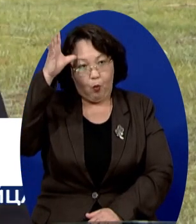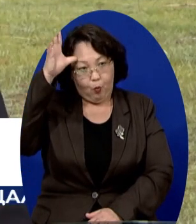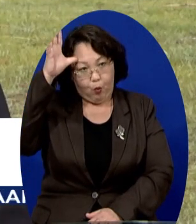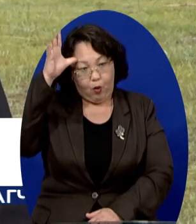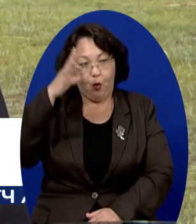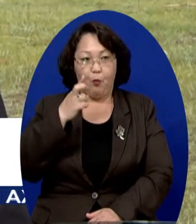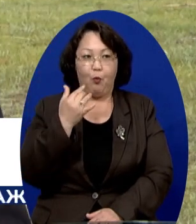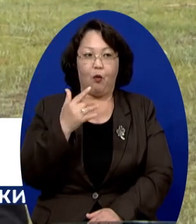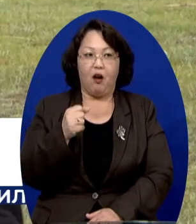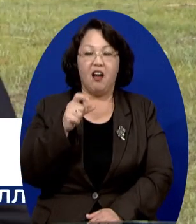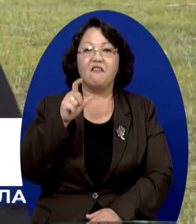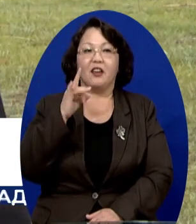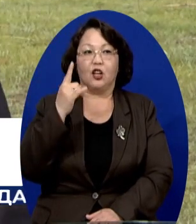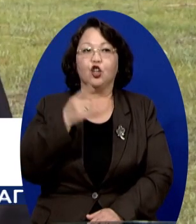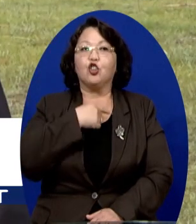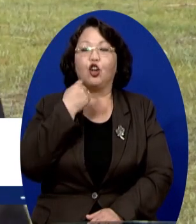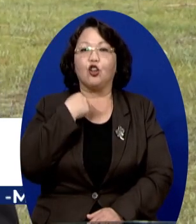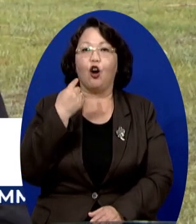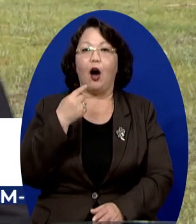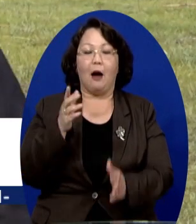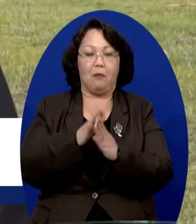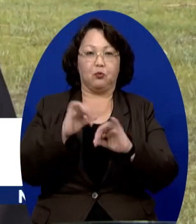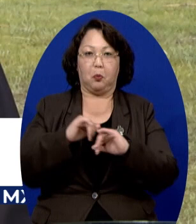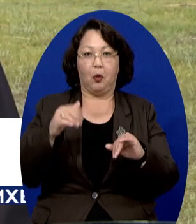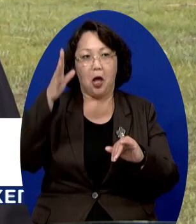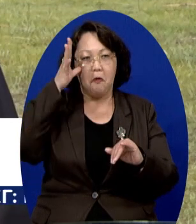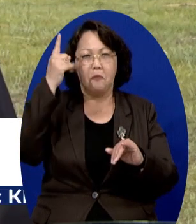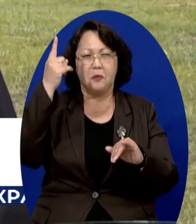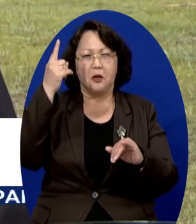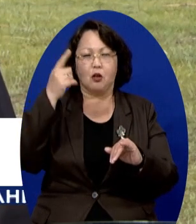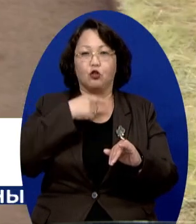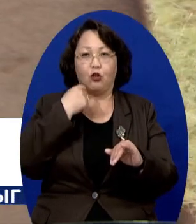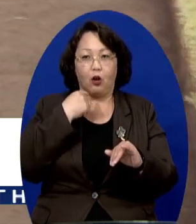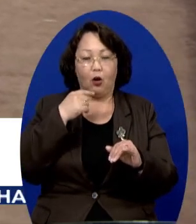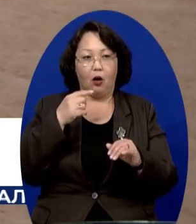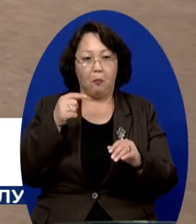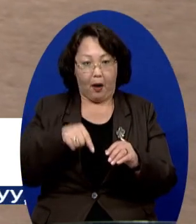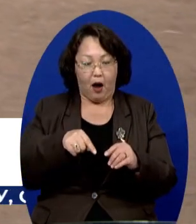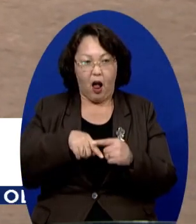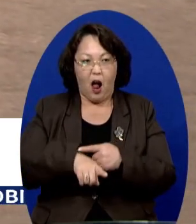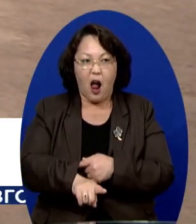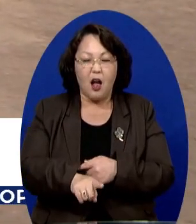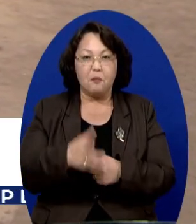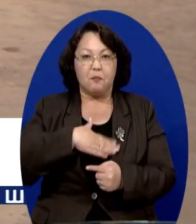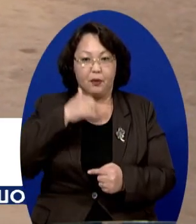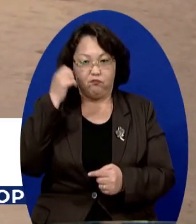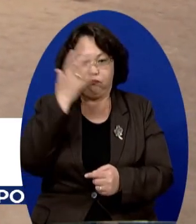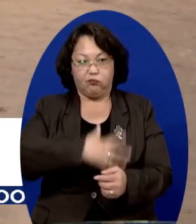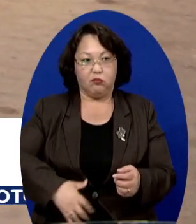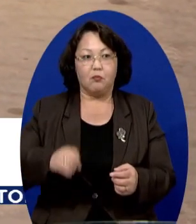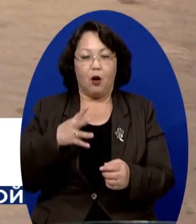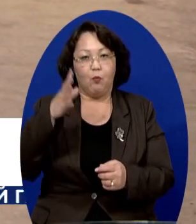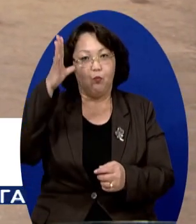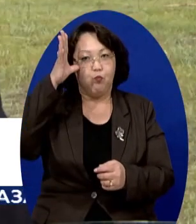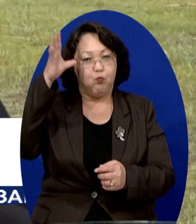гардаг. Болохоос ч толгойтой гарсан тохиол байхгүй. Тэгтэл энэ өөрө бүтэн байх магадaltaй байгаа. Тэгээ буг бол угсаа монголчуудын том тотем шүтлэг